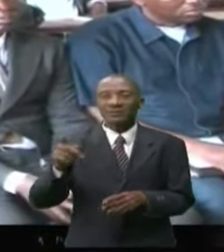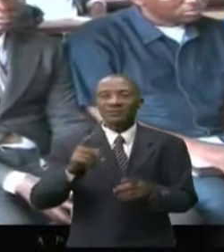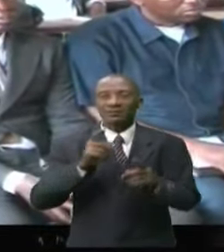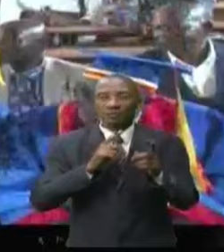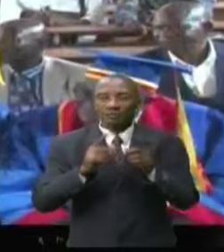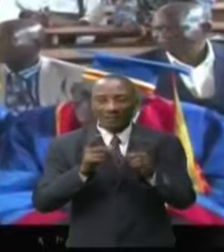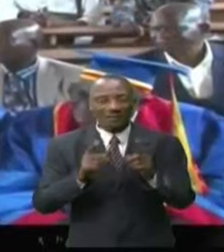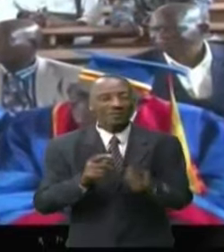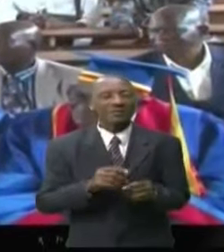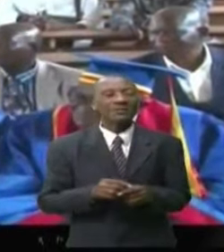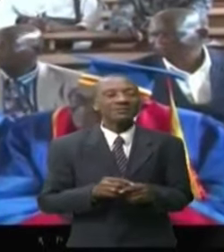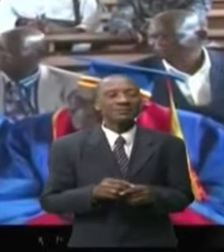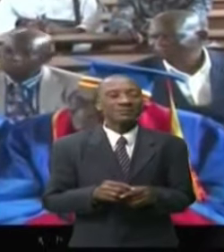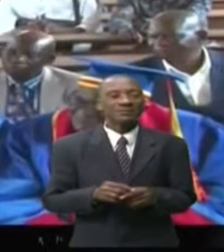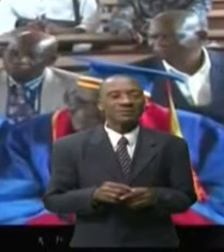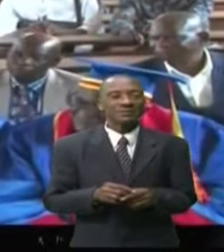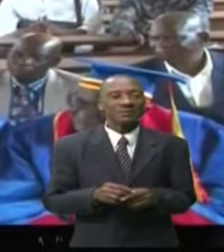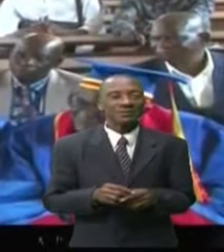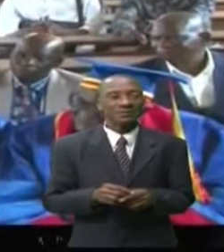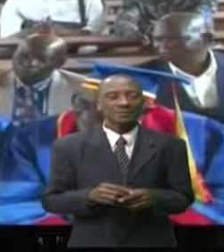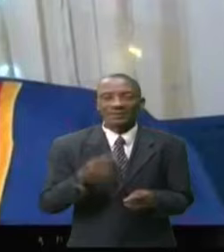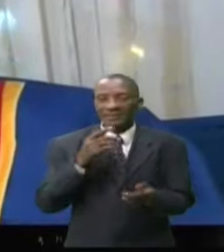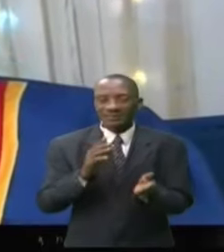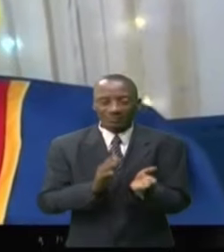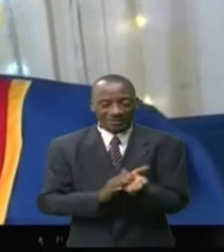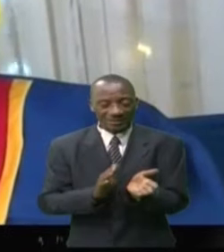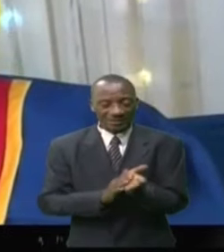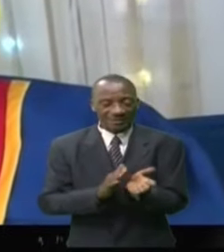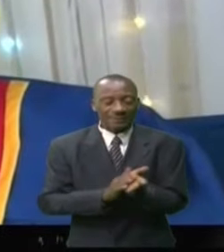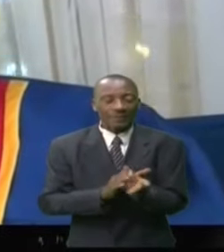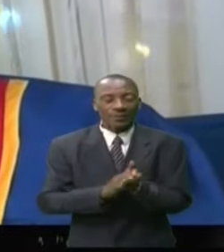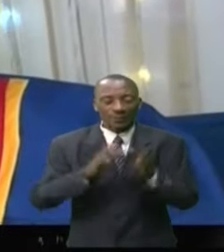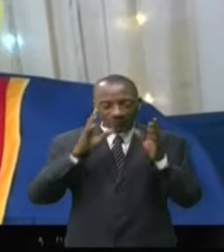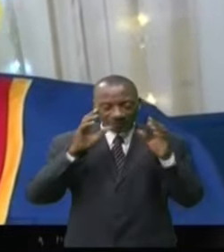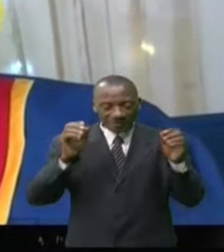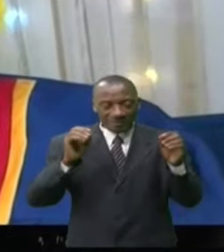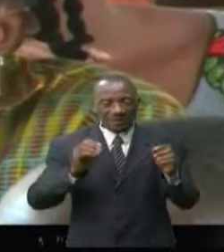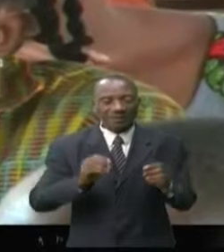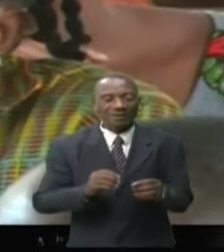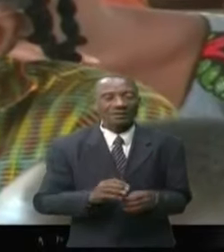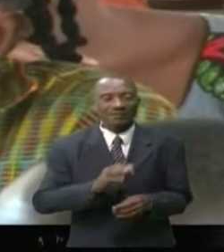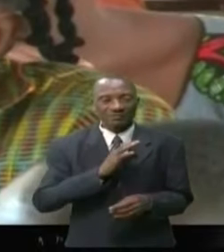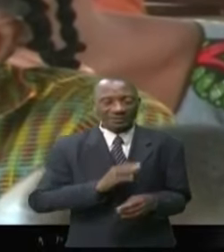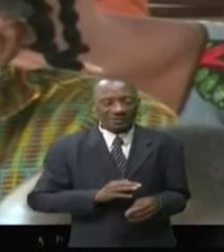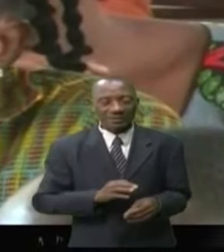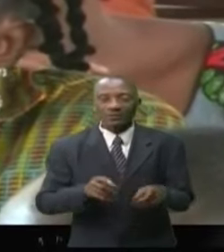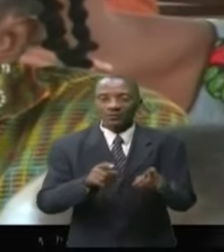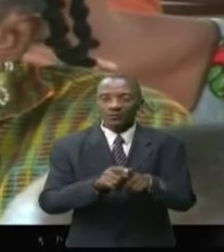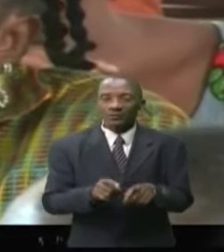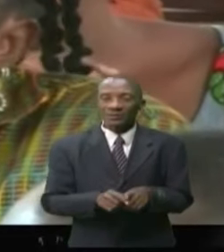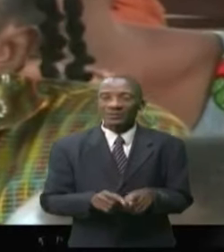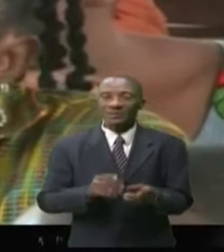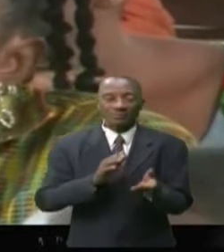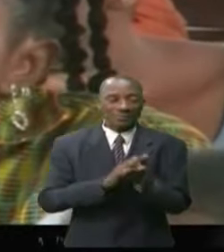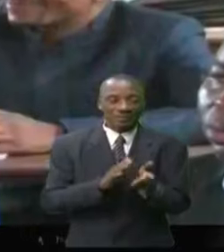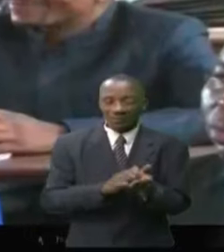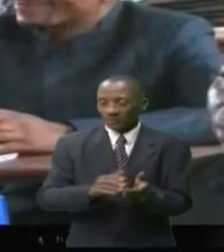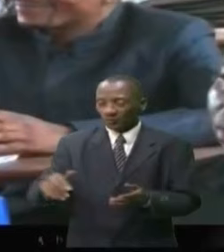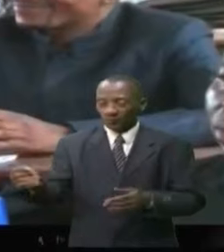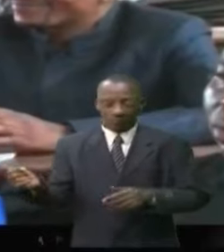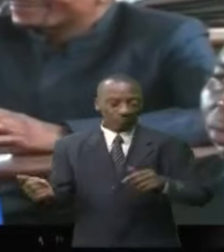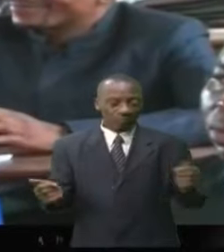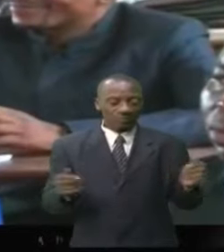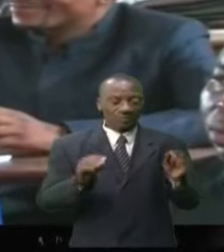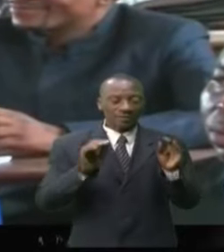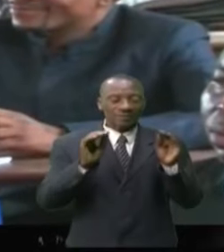académique crant qui perturbit l'organisation curriculaire de l'ISP en tant qu'établissement